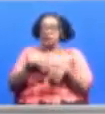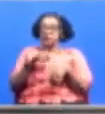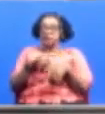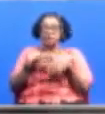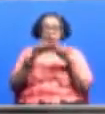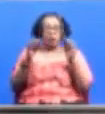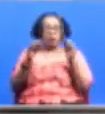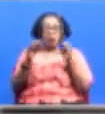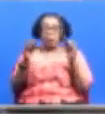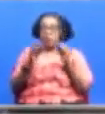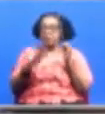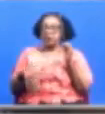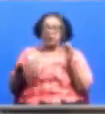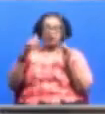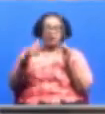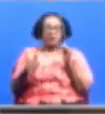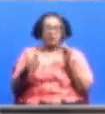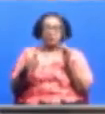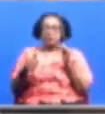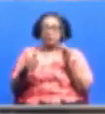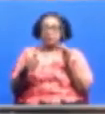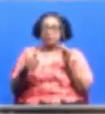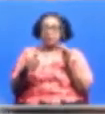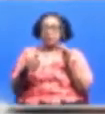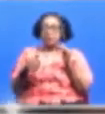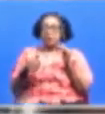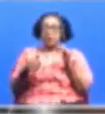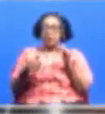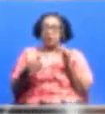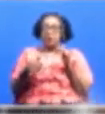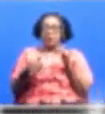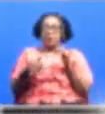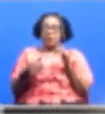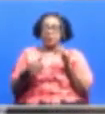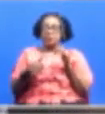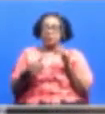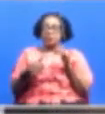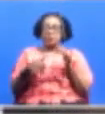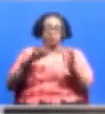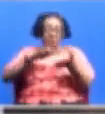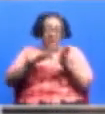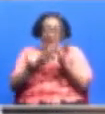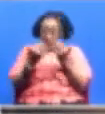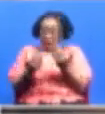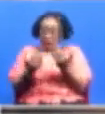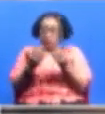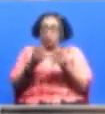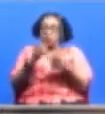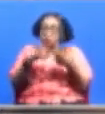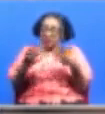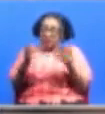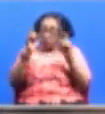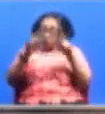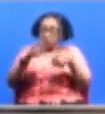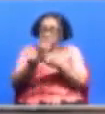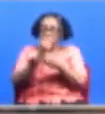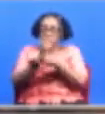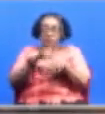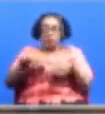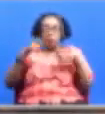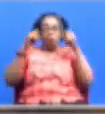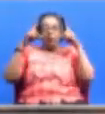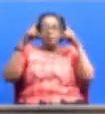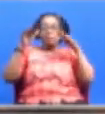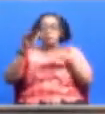politics. Rais Uhuru Kenyatta, tafadhali, Wakenya walikupea miaka kumi. Ile kitu unafaa ukuu unafanya ukiamuka asubuhi